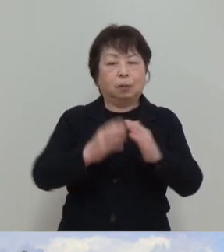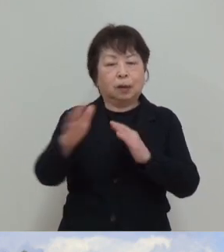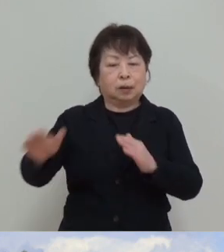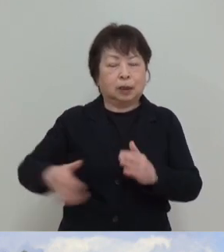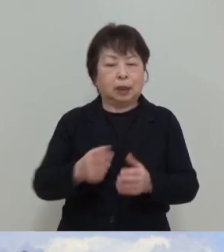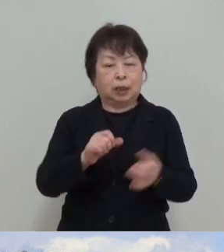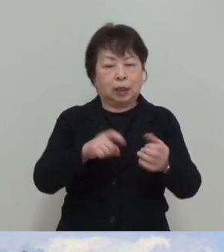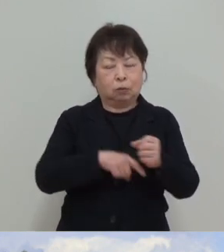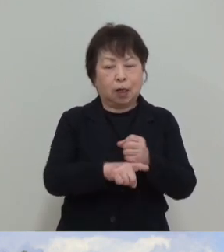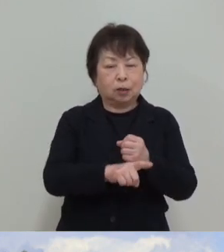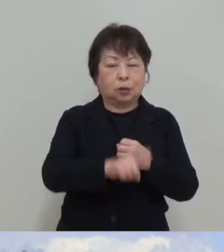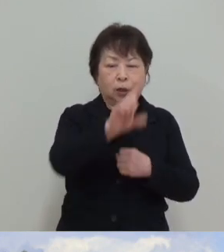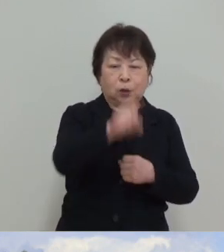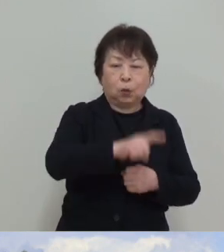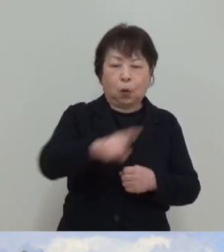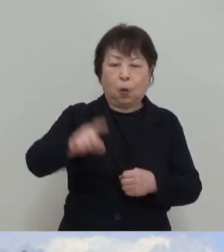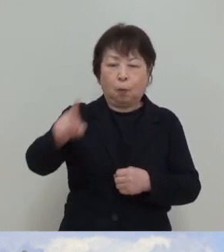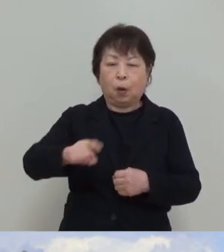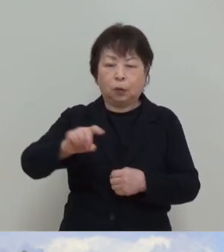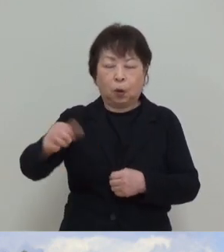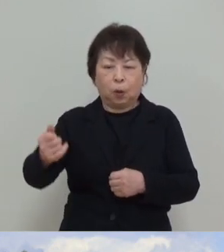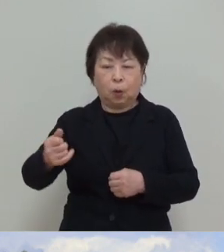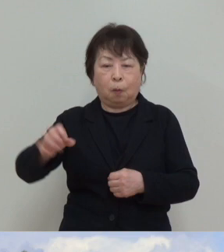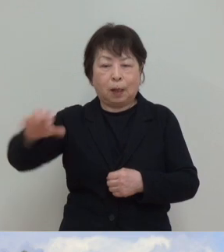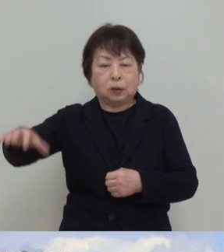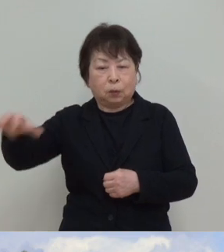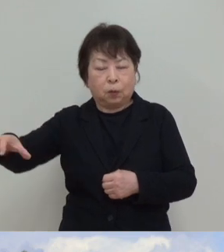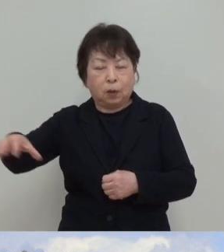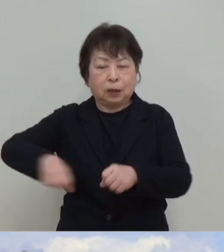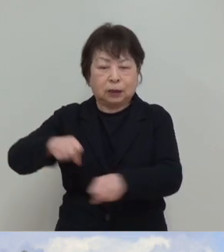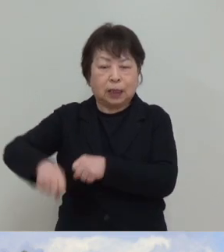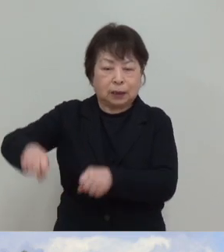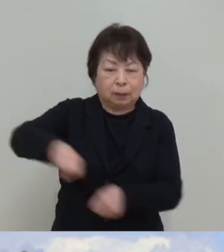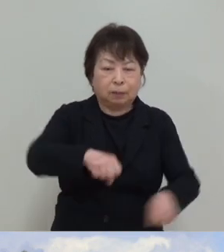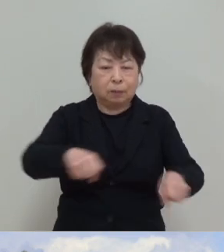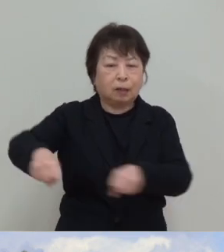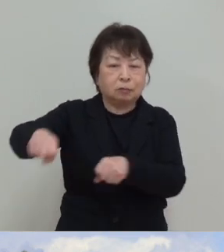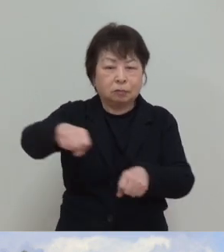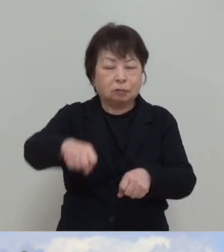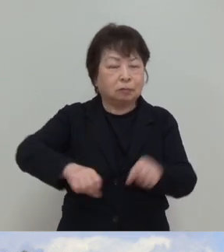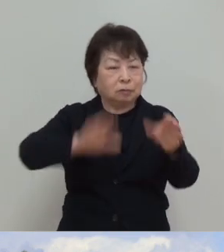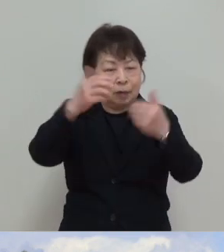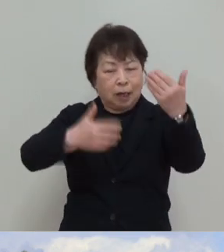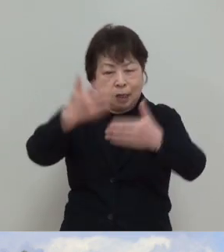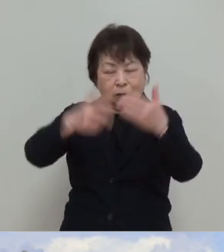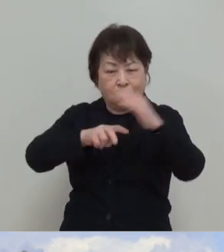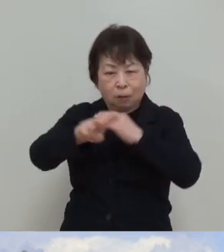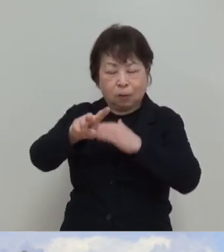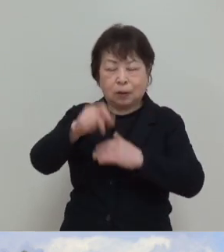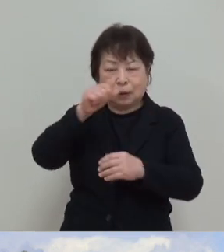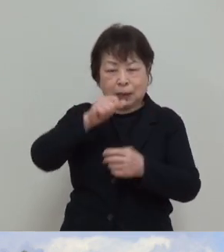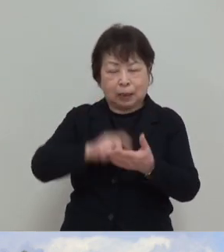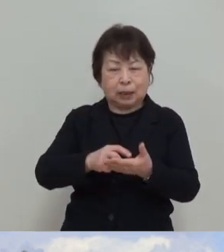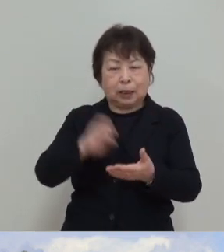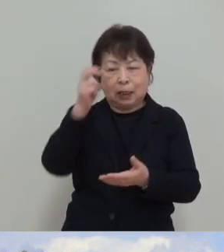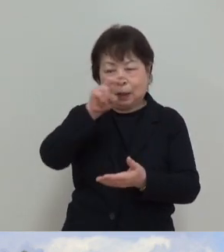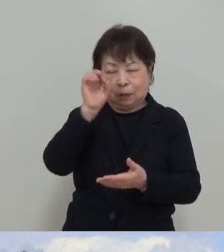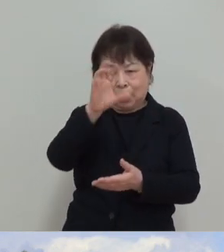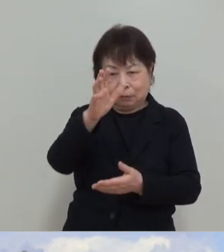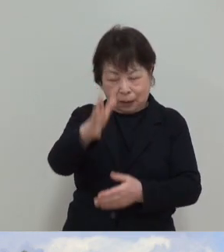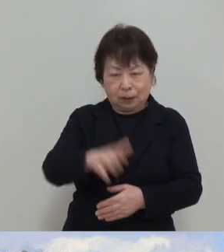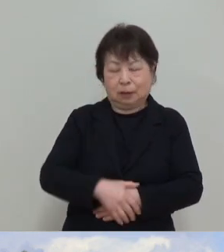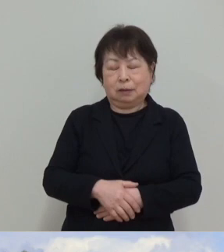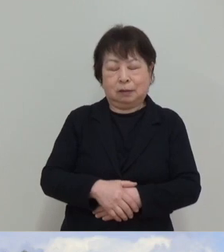する人、物、場所を自転車で巡る映像をぜひご覧ください。